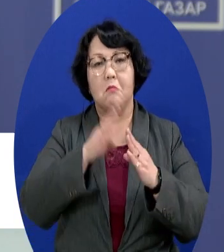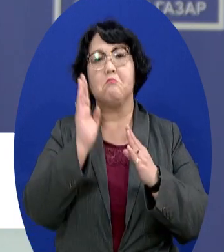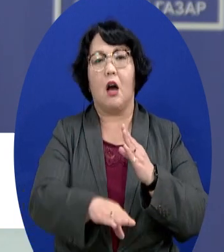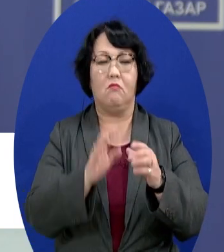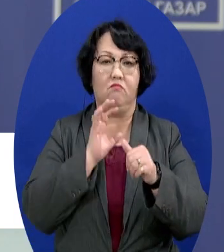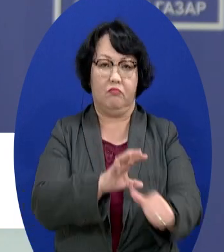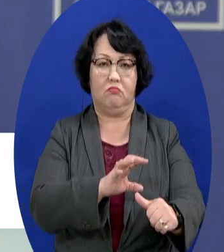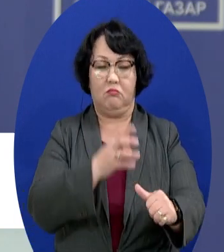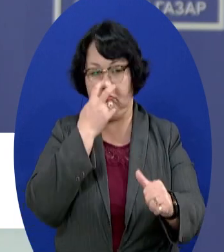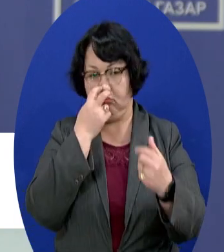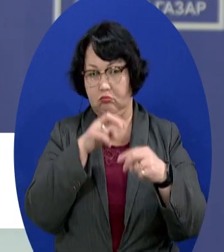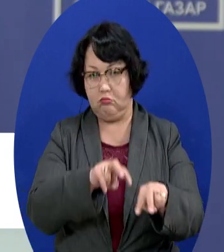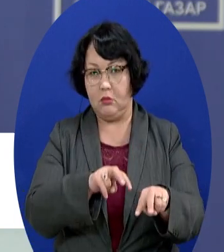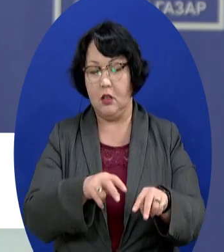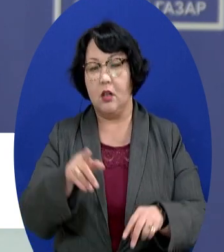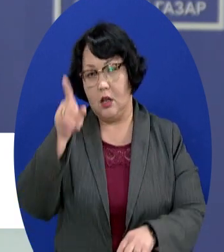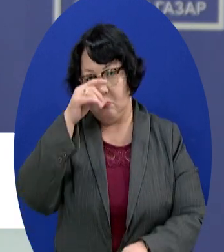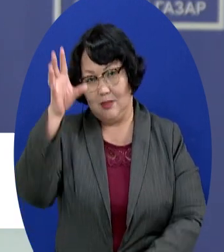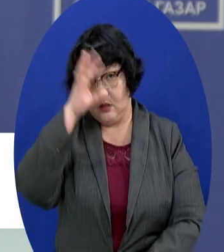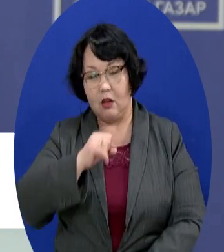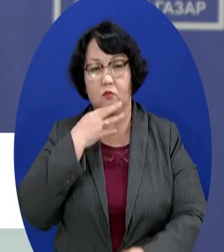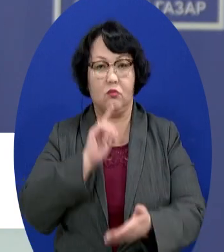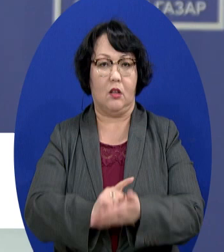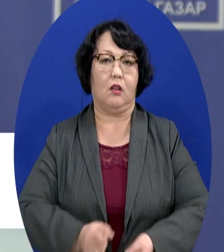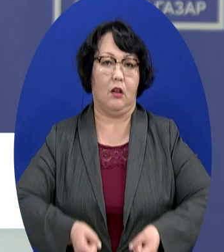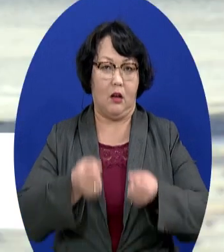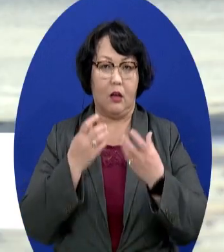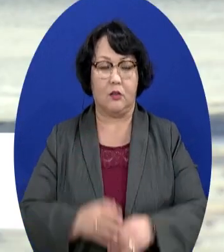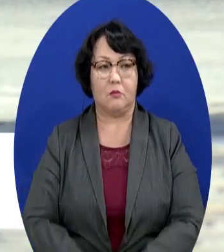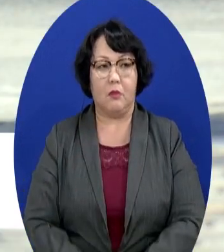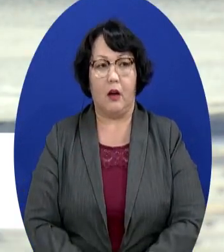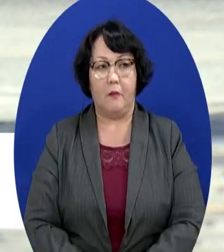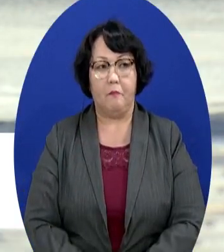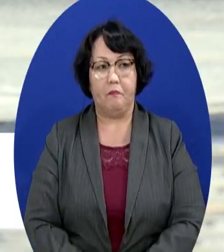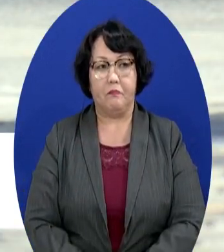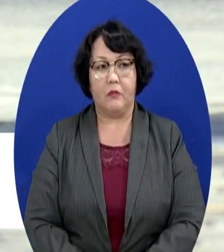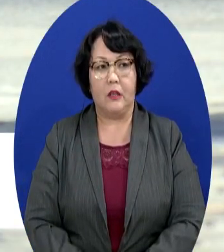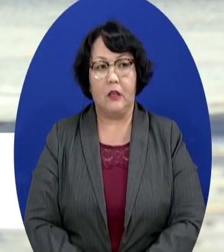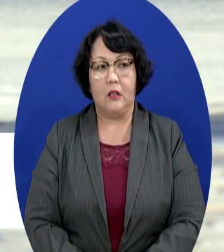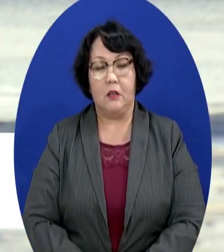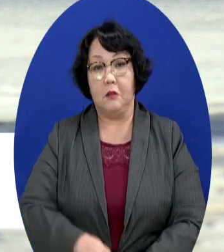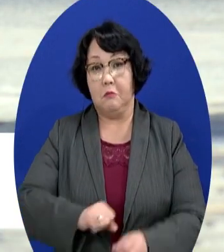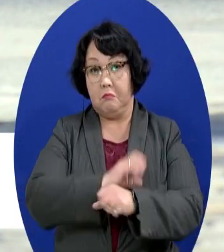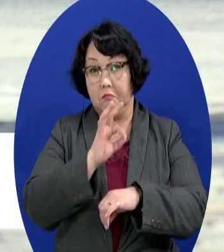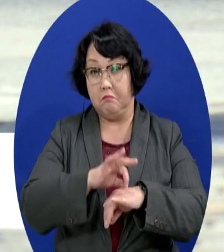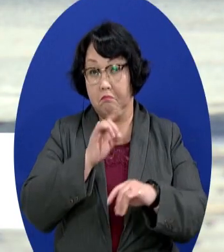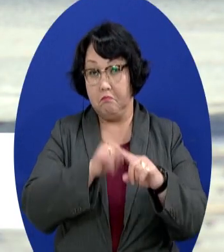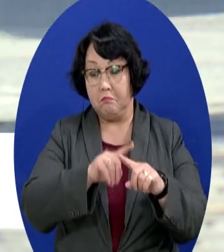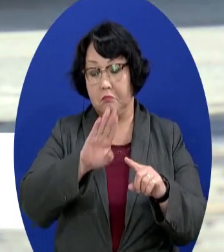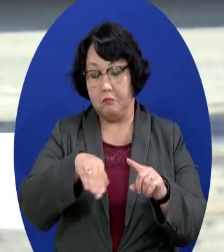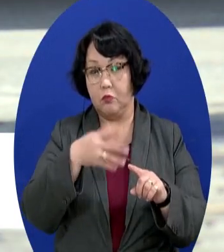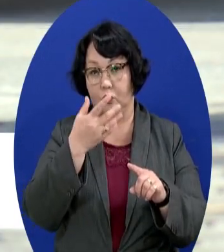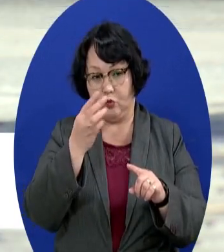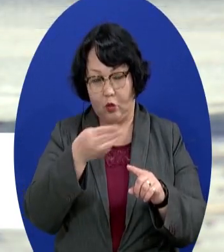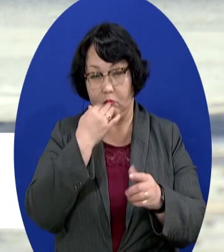дээр бол эрүүл мэндийн сайдын чиглэл гараад бас тушаал гараад ингээд хэрэгжээд явж байна. Батлагдсан тохиолдлын ойрын хүрээнд вирусны халдвар авсан хүн олон